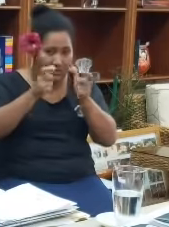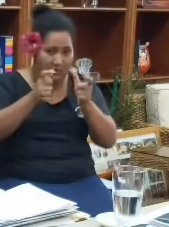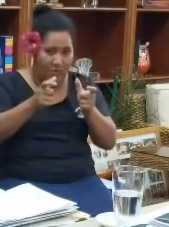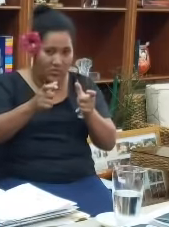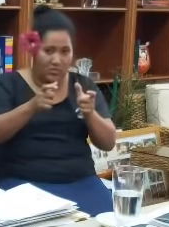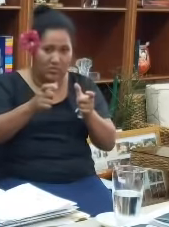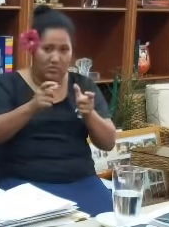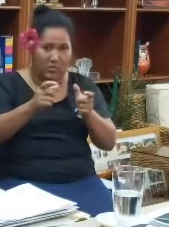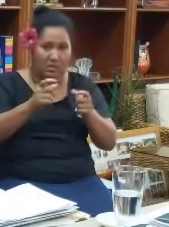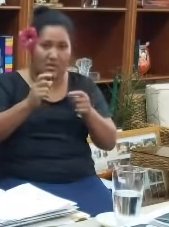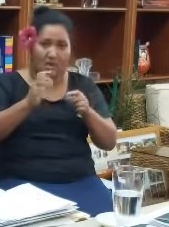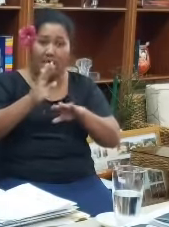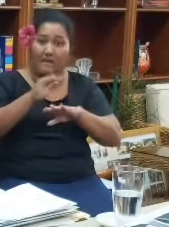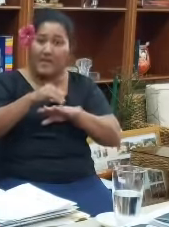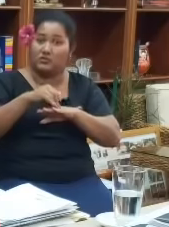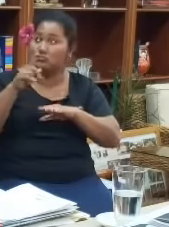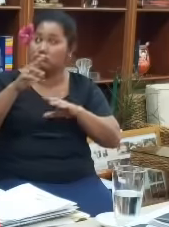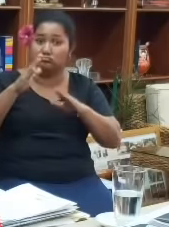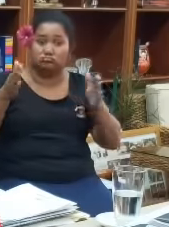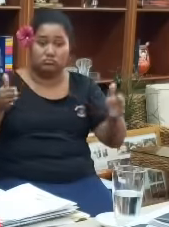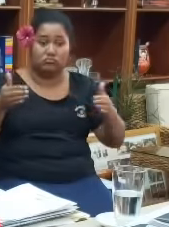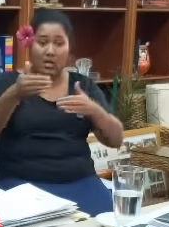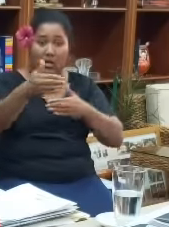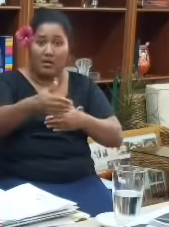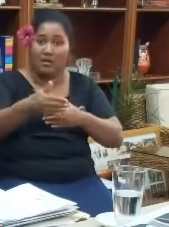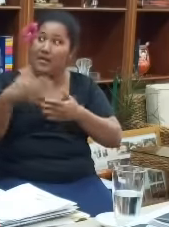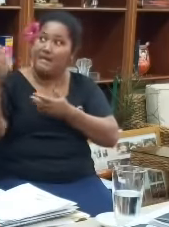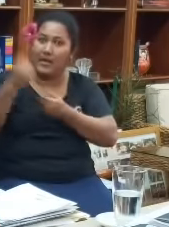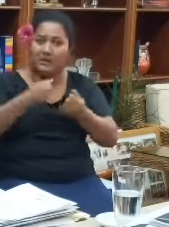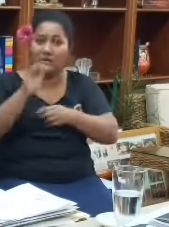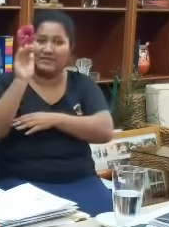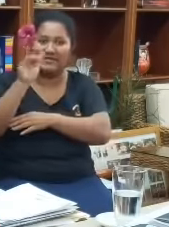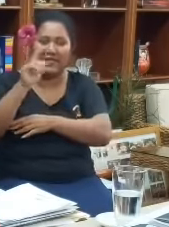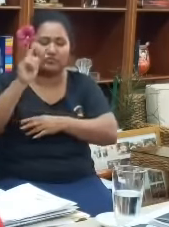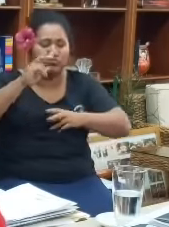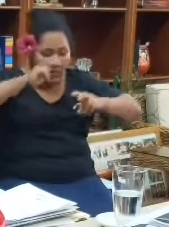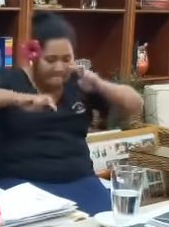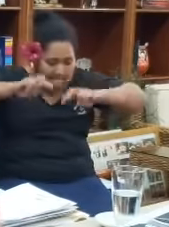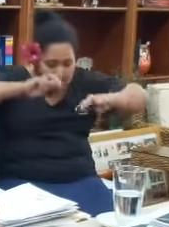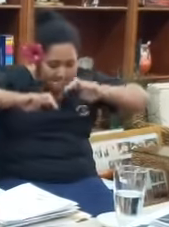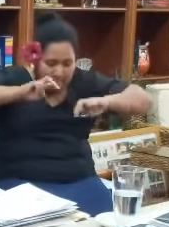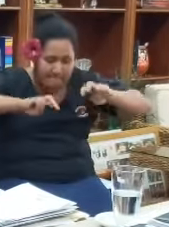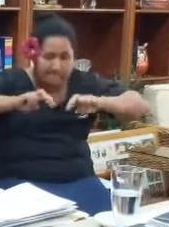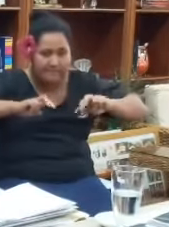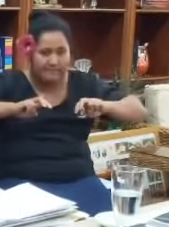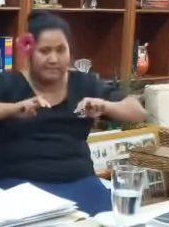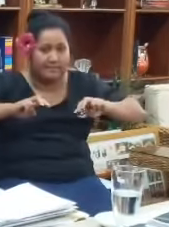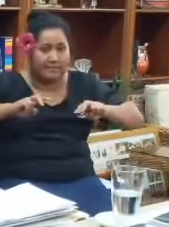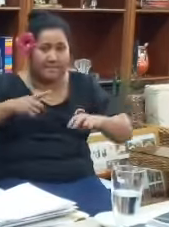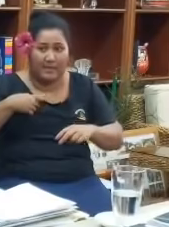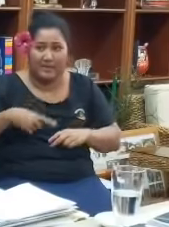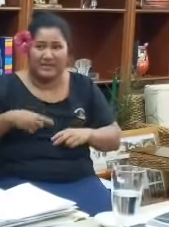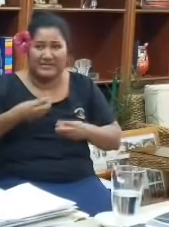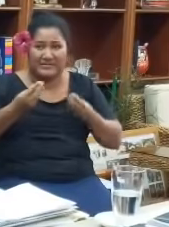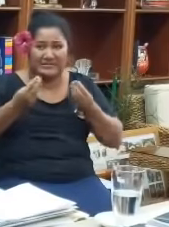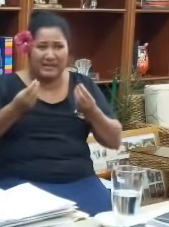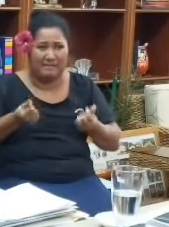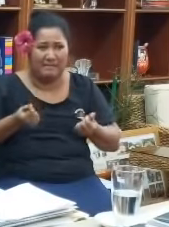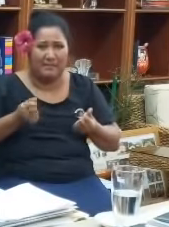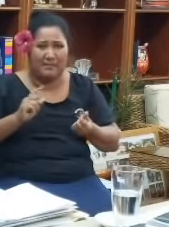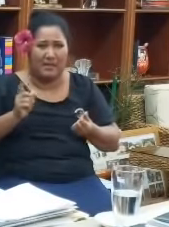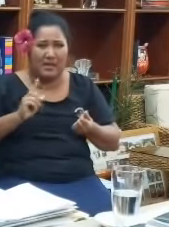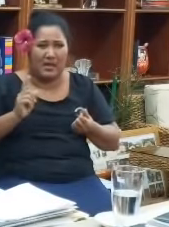mai. Sue o mapusaoloa a wange i a E a man tofo. Oje a mai kukongo mo